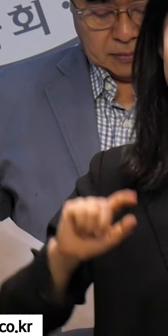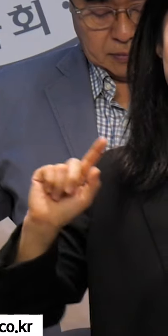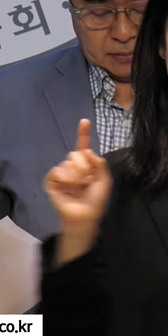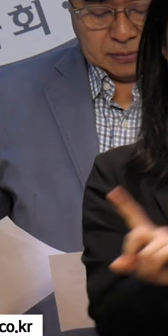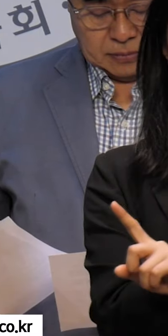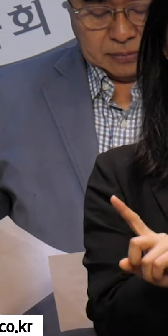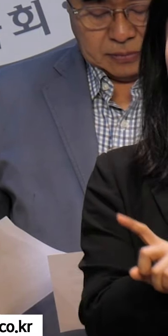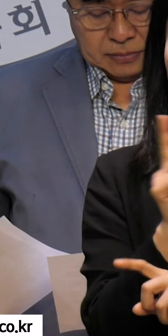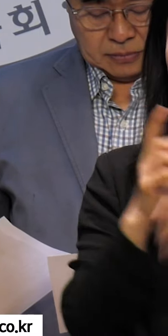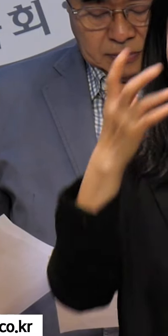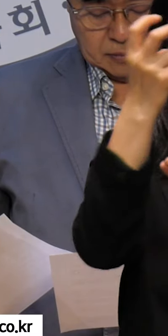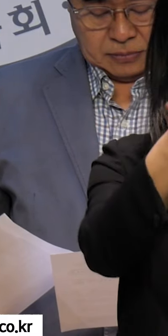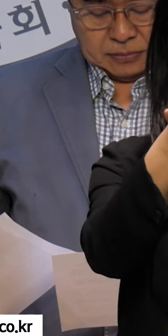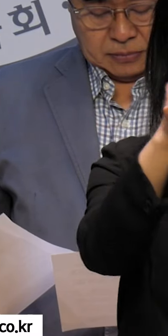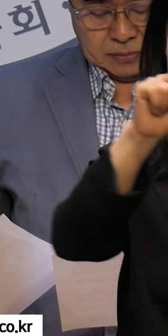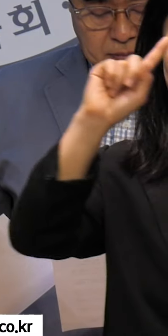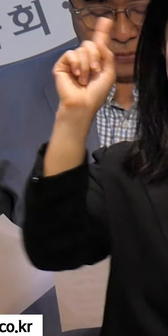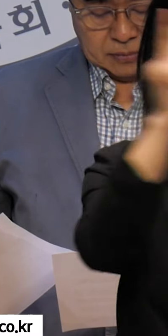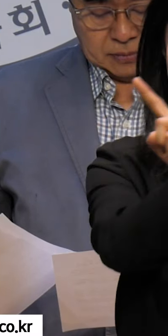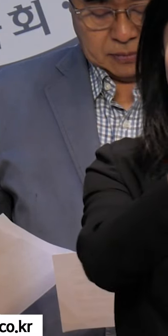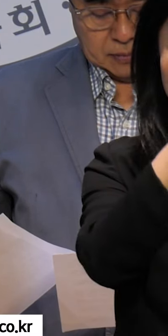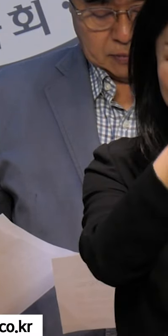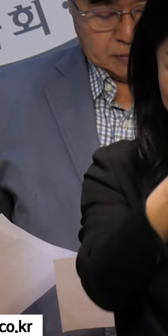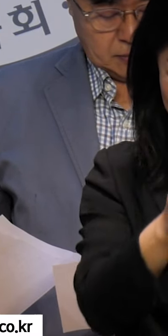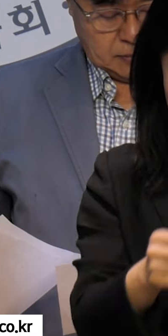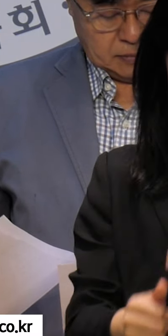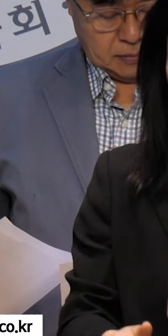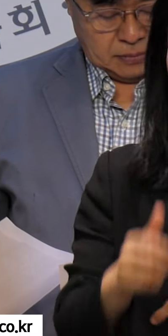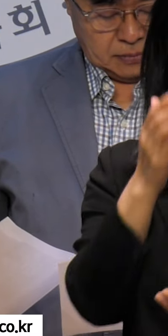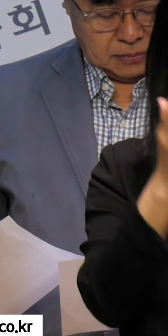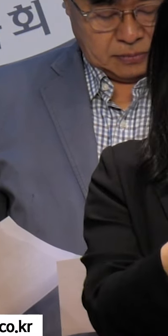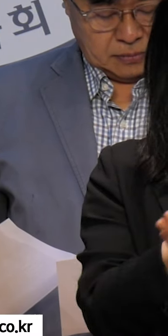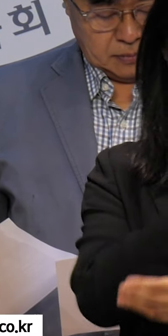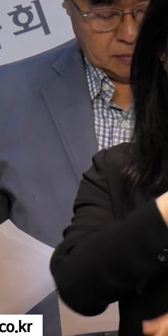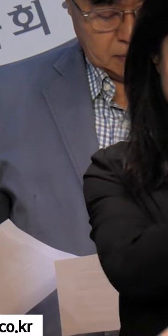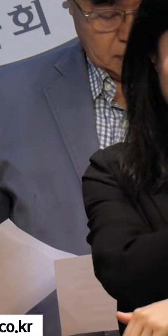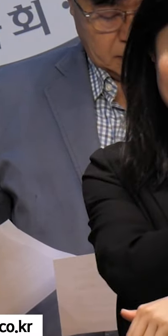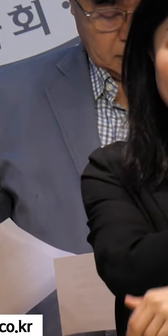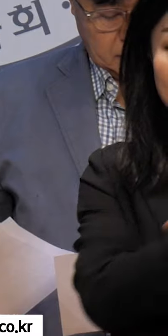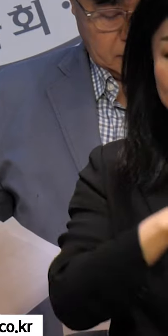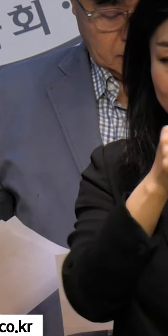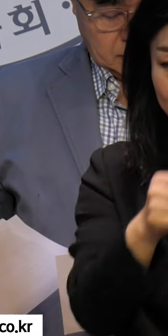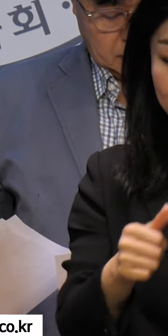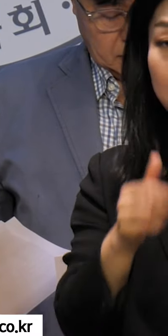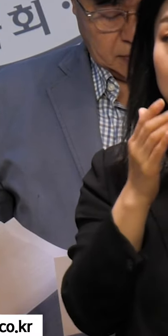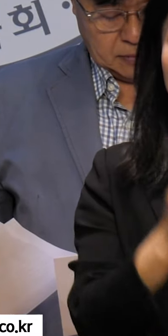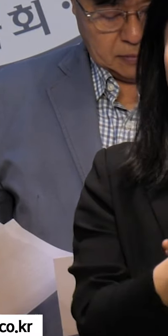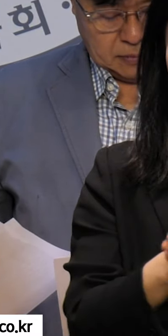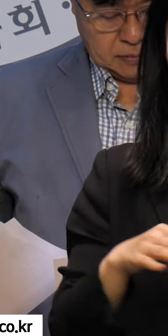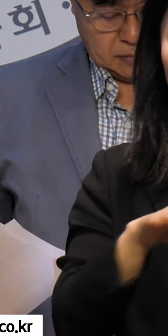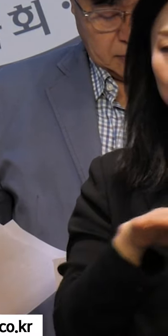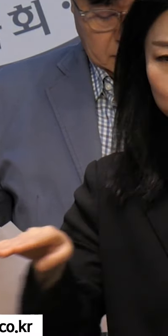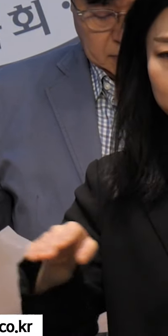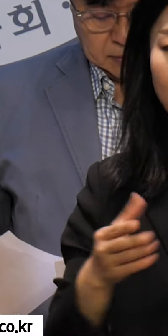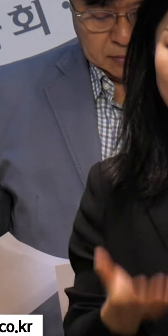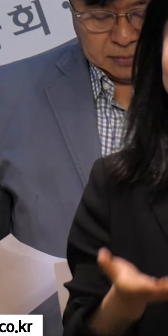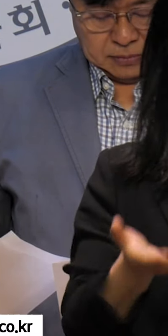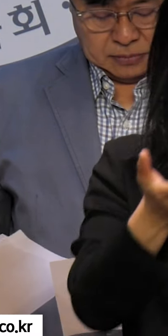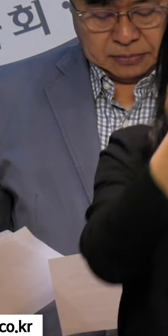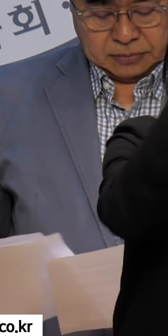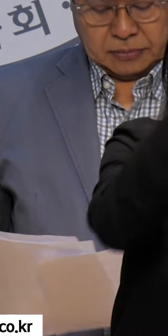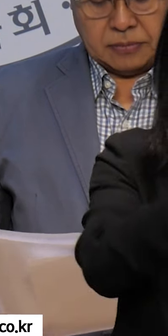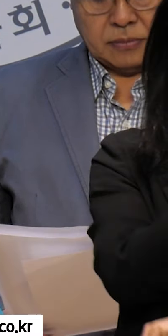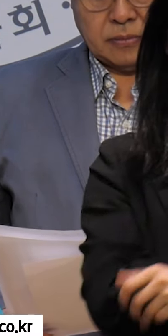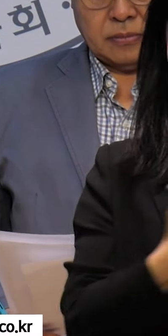혁신하는 헌법적 규정을 수직적, 하향적, 직권적 행정체제를 수평적, 상향적,